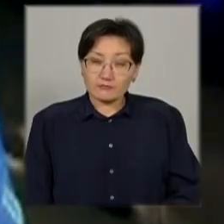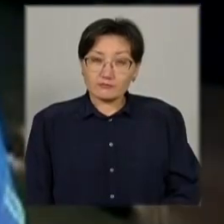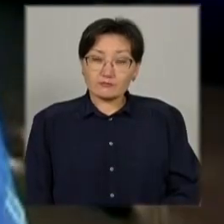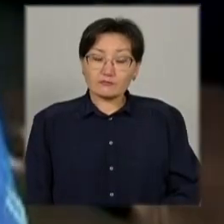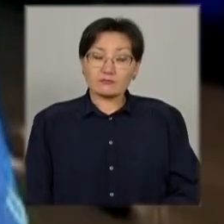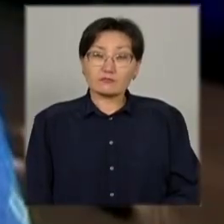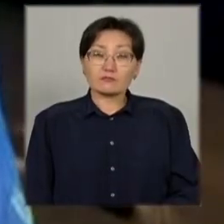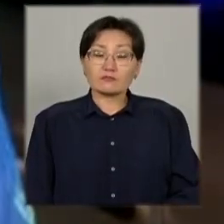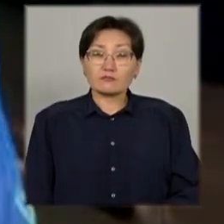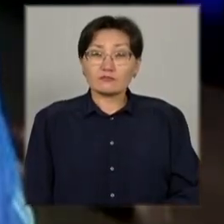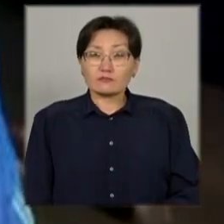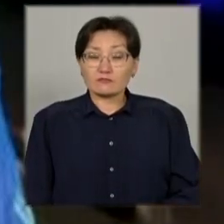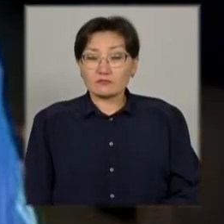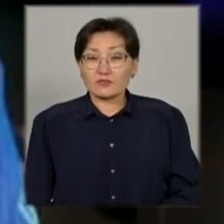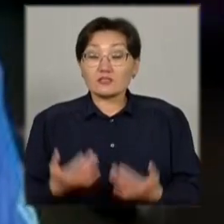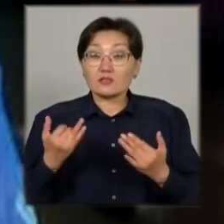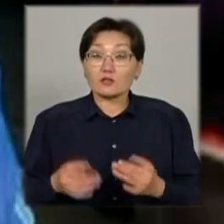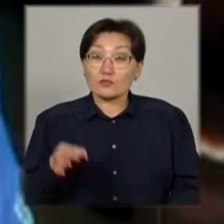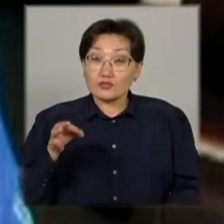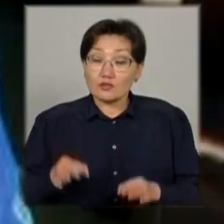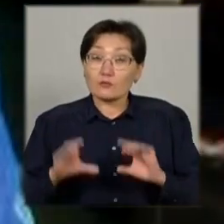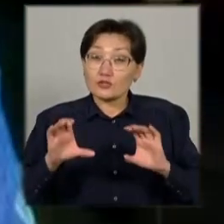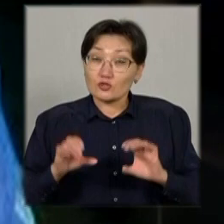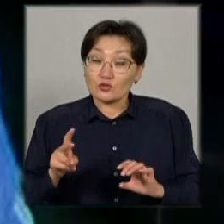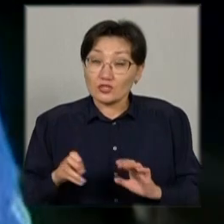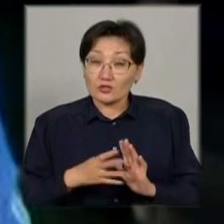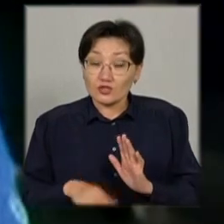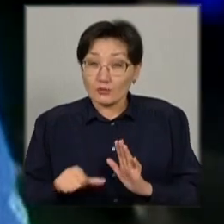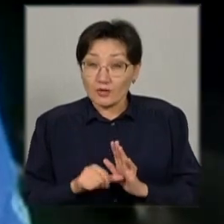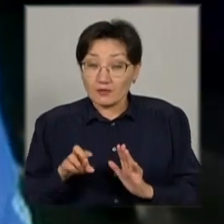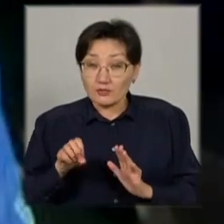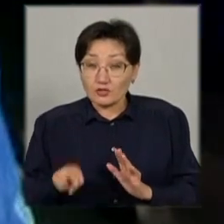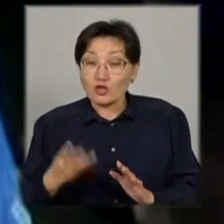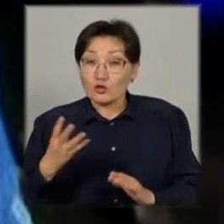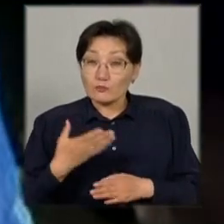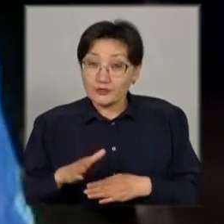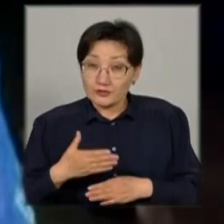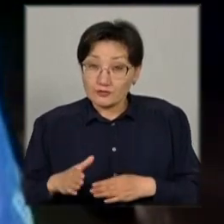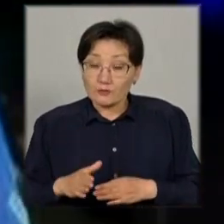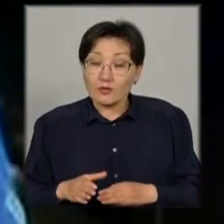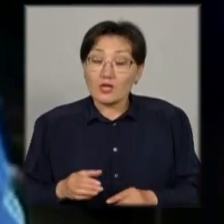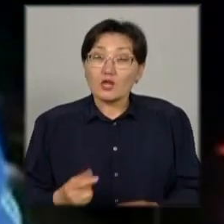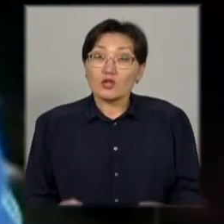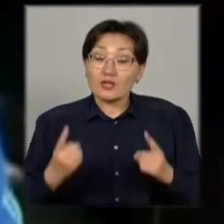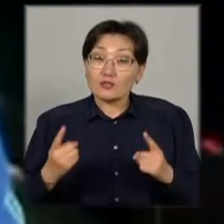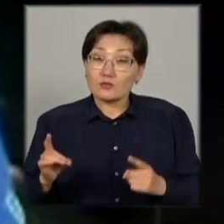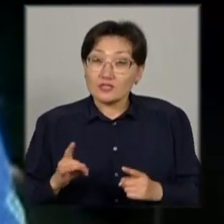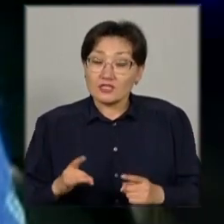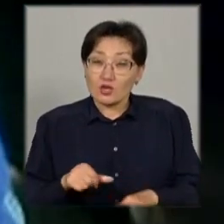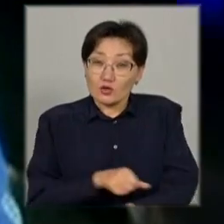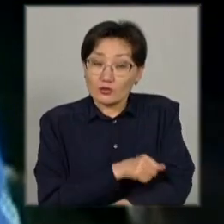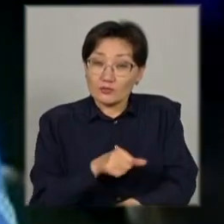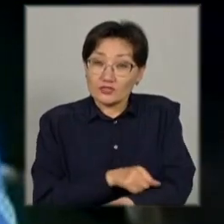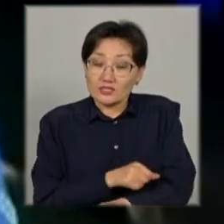Сағат 20:30 шамасында Қарабұлақ Көксу Балықбек Қайнарлы тасжолының 32 шақырымында Toyota Prado автокөлігі мен